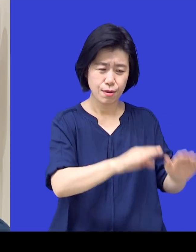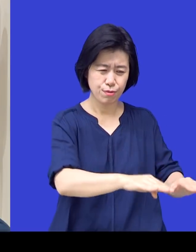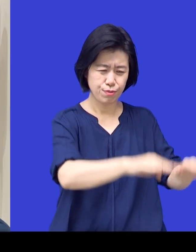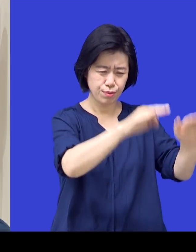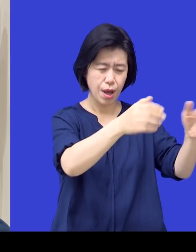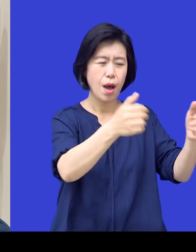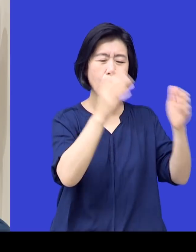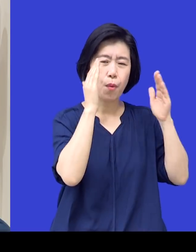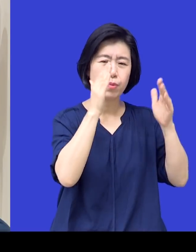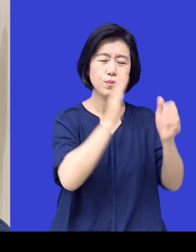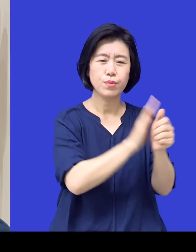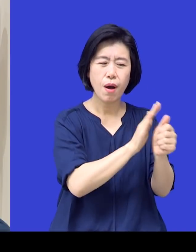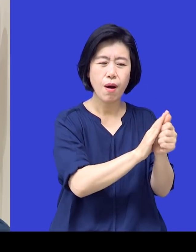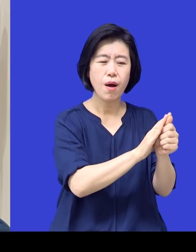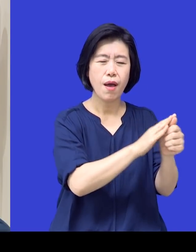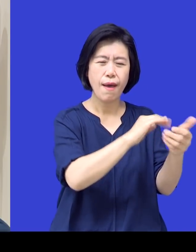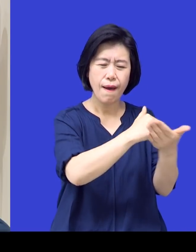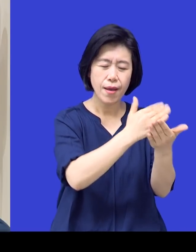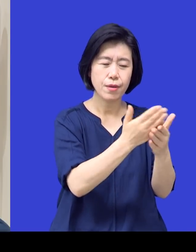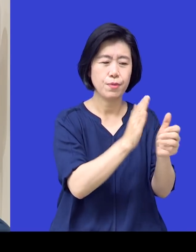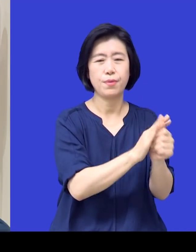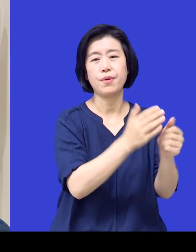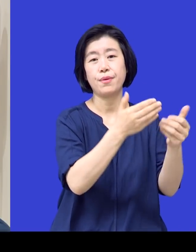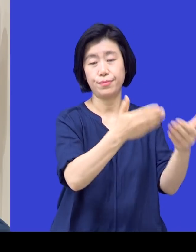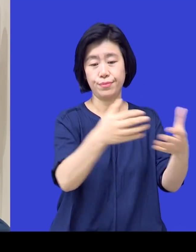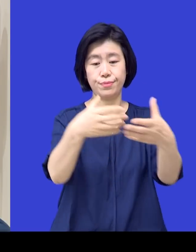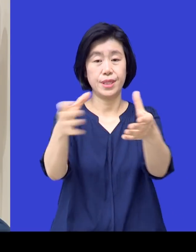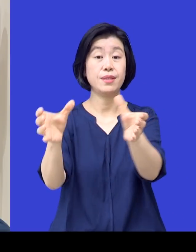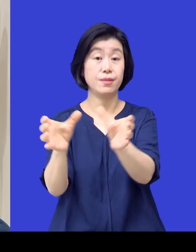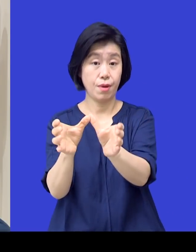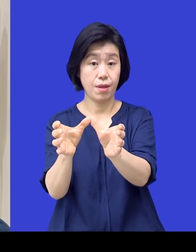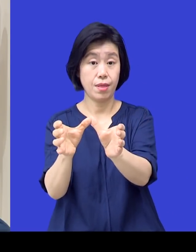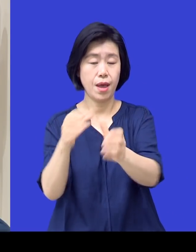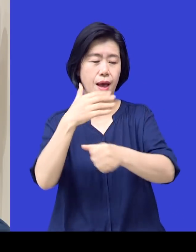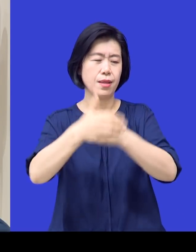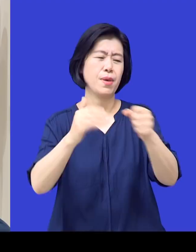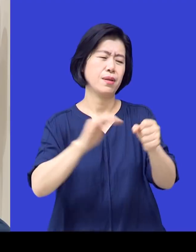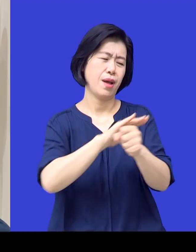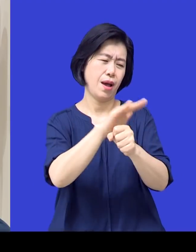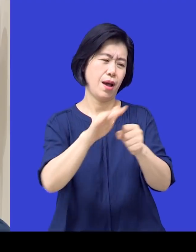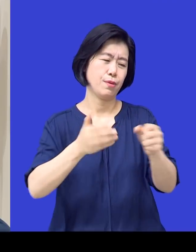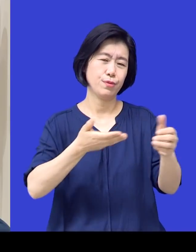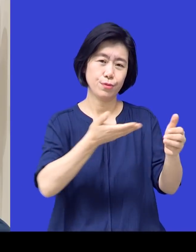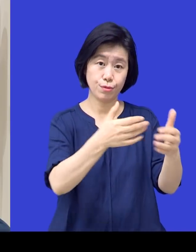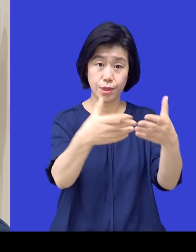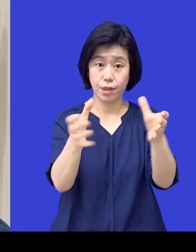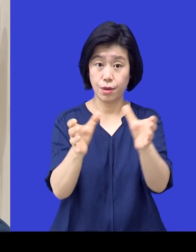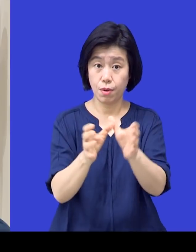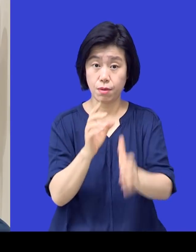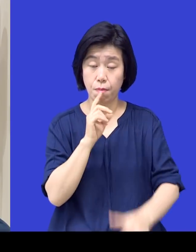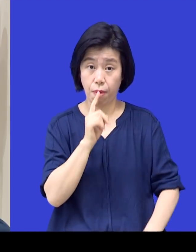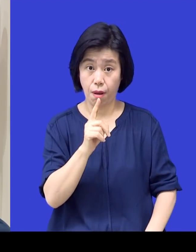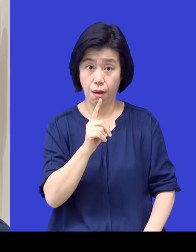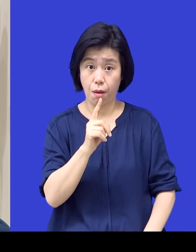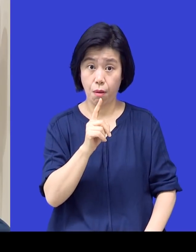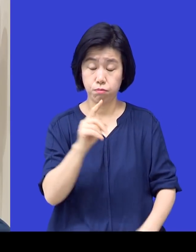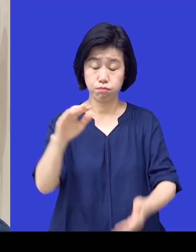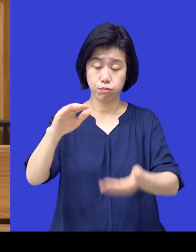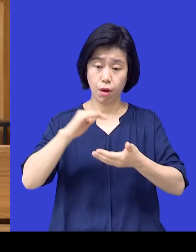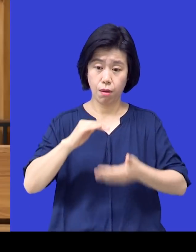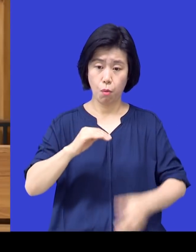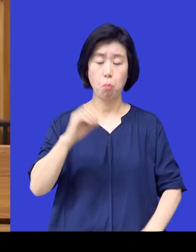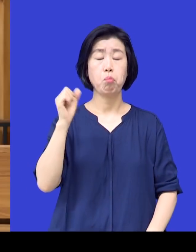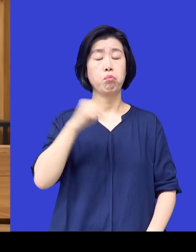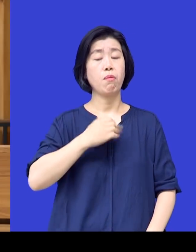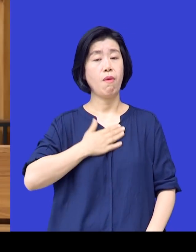그래서 하나님의 사람으로 키워내는 기관이다. 네. 근데 그러냐고 그랬는데 저를 이렇게 울컥하게 한 거는 그 네. 뒤에 말이었어요.